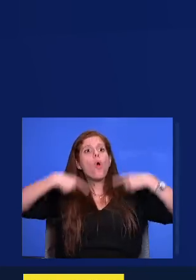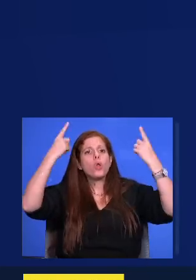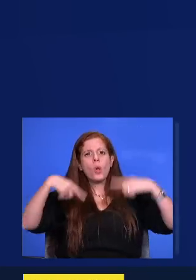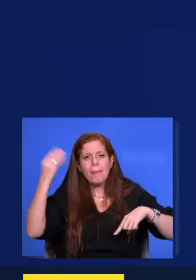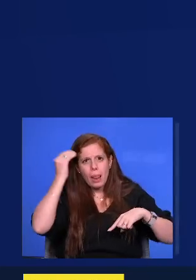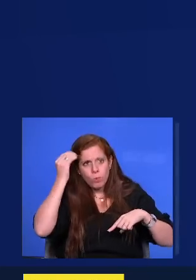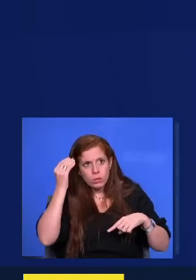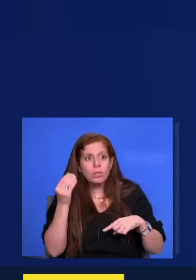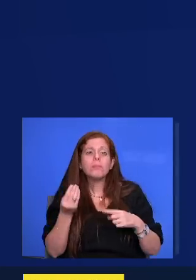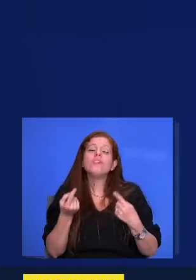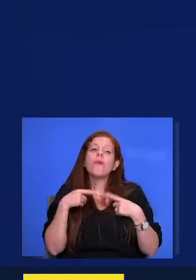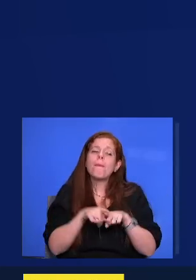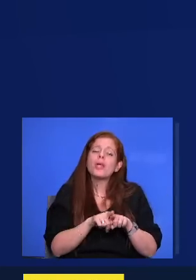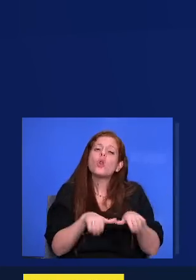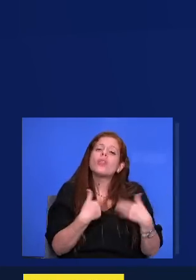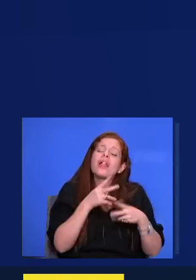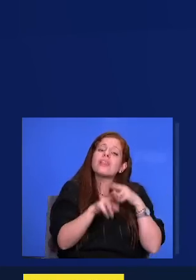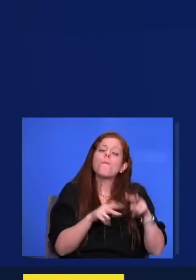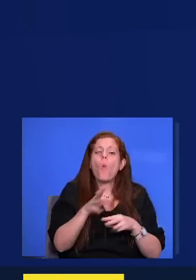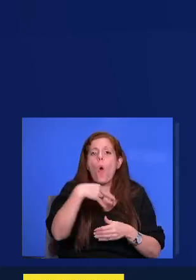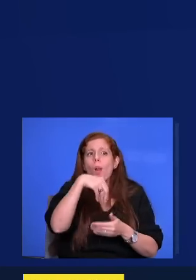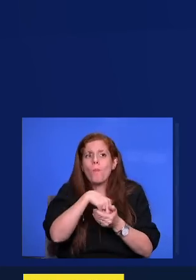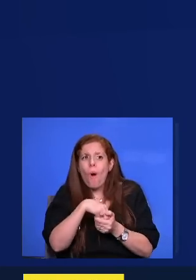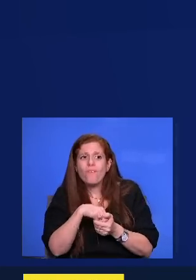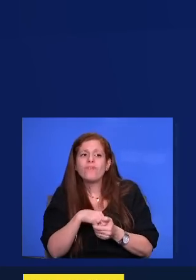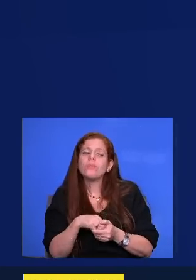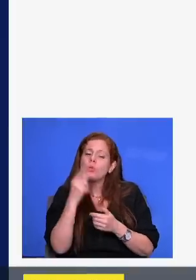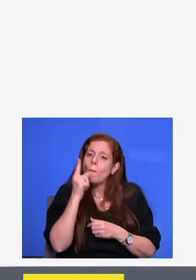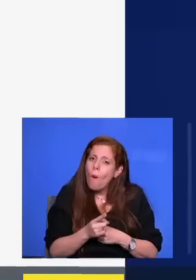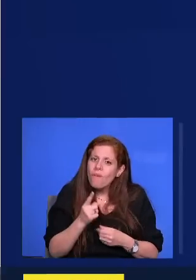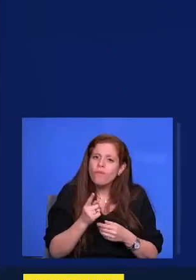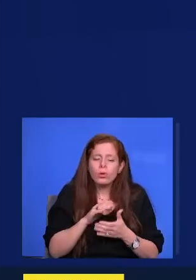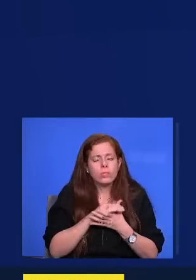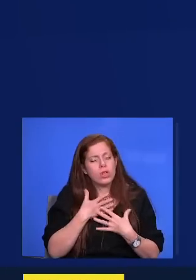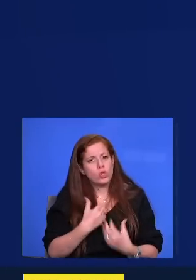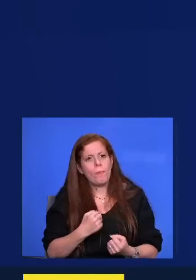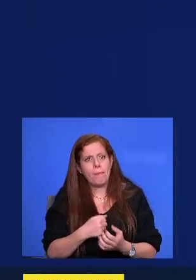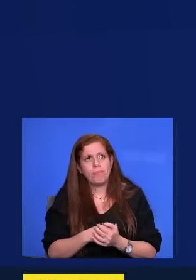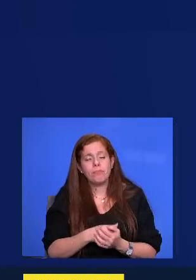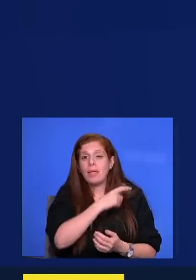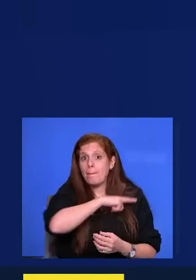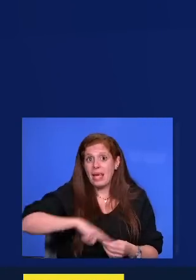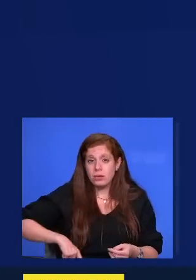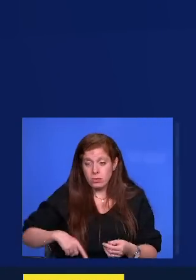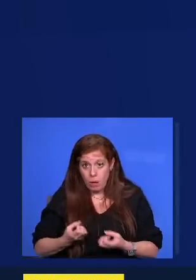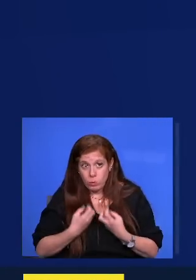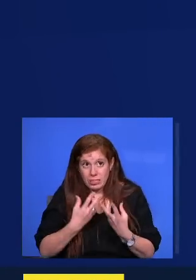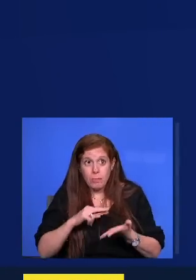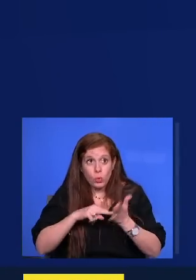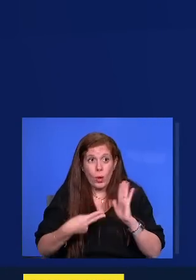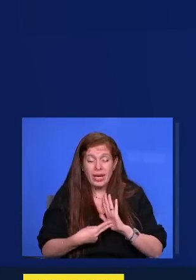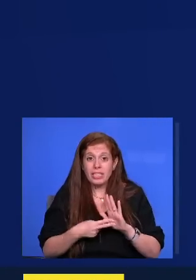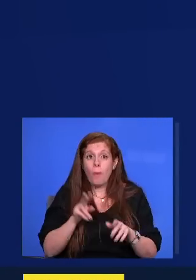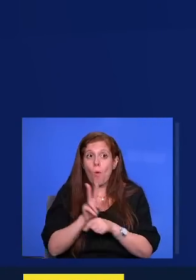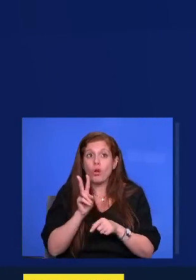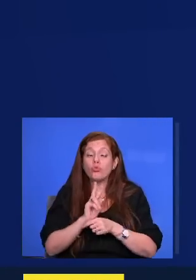ובמקביל מעניק מעטפת טיפולית לכל המעורבים מתוך מחויבות לשלומם. מריית אשדוד נמסר בתגובה, תוכנית המוגנות אשר אושרה